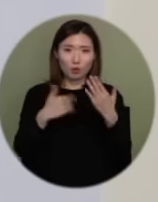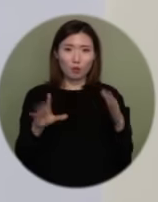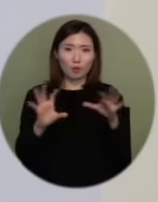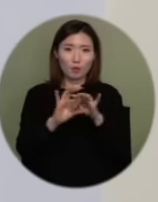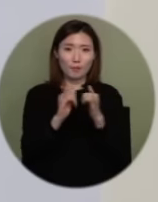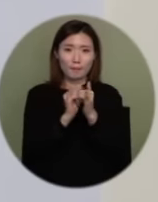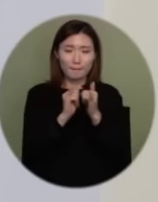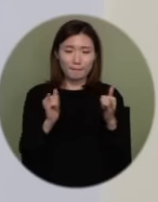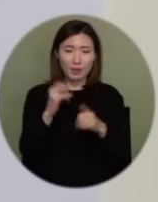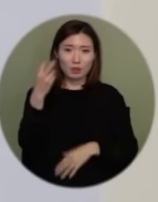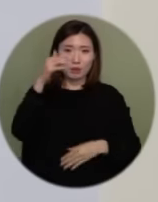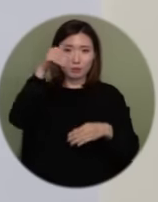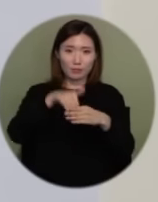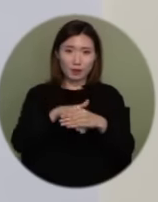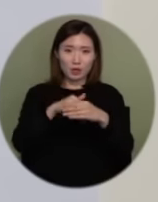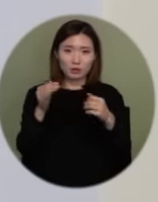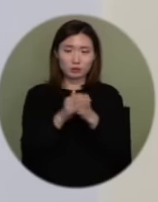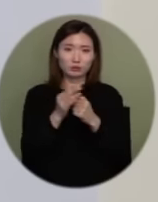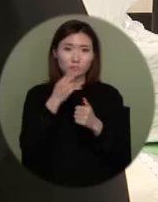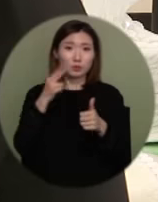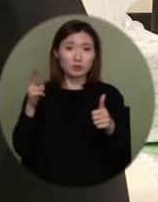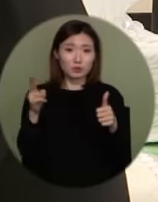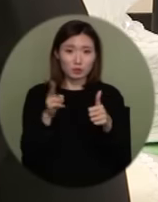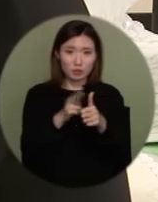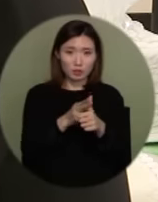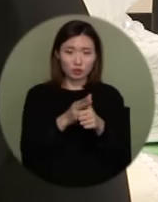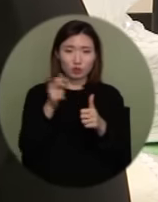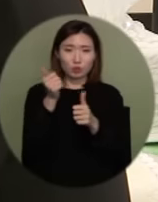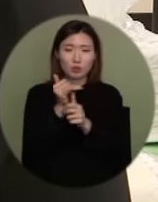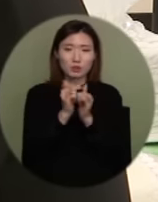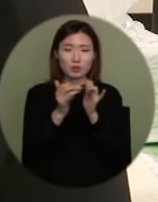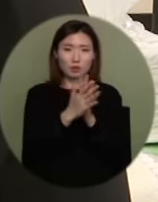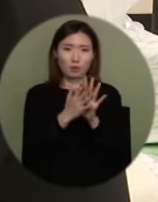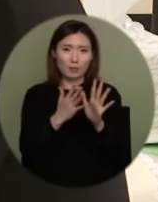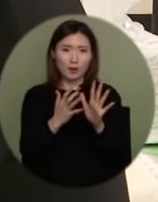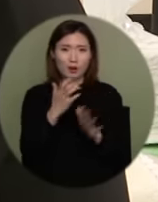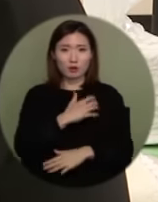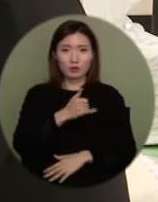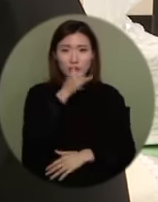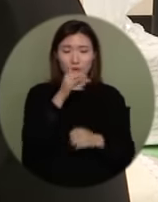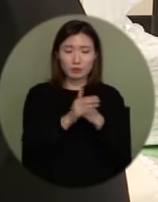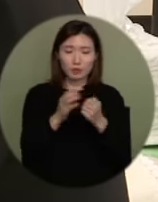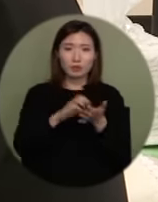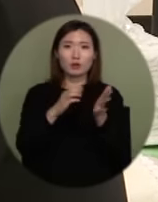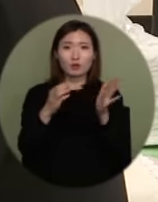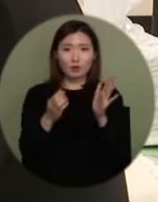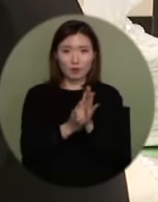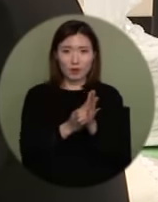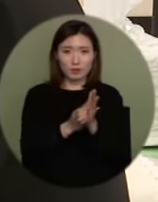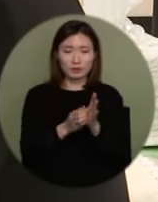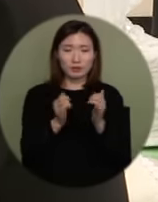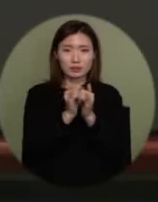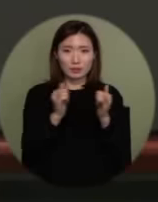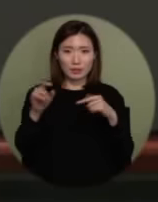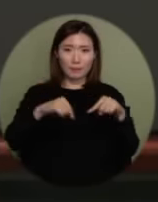시장 보궐선거에 출마하는 후보자들에게 줄서기를 할 우려가 있다며 적절한 인사였다고